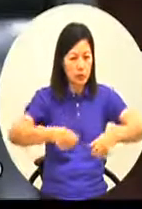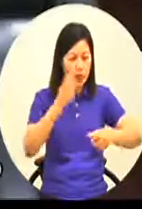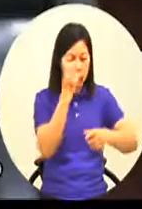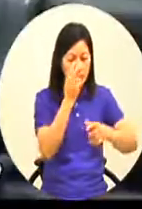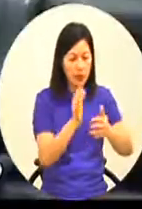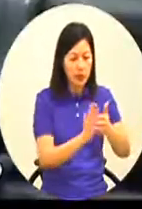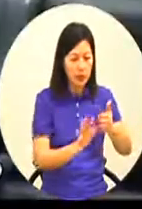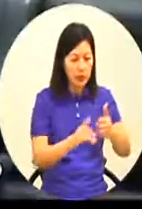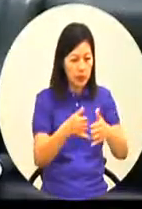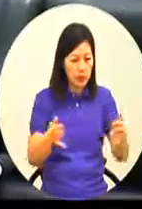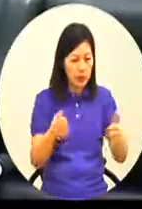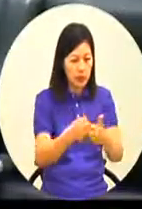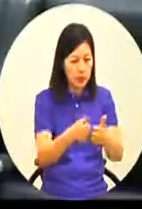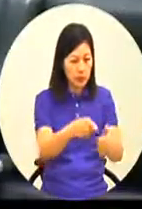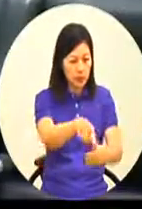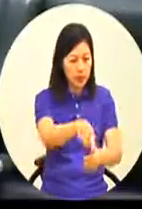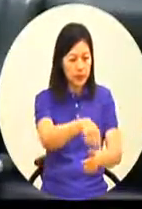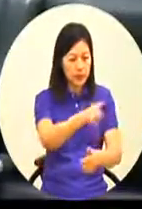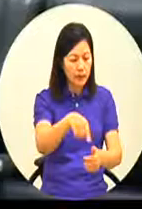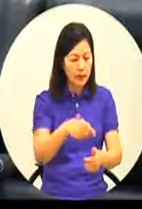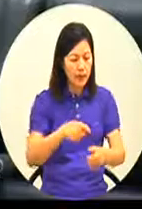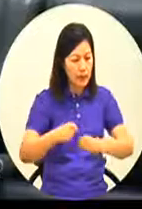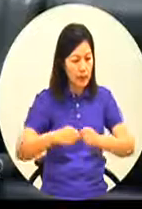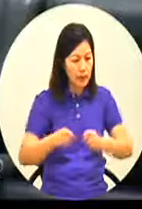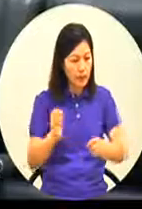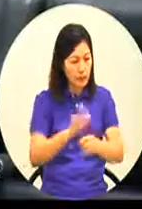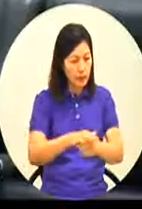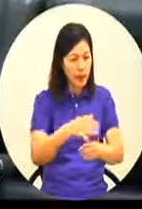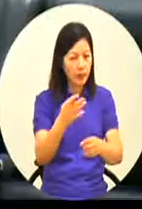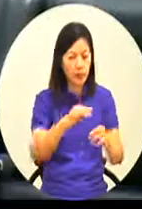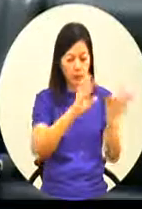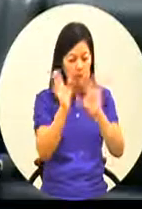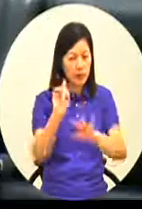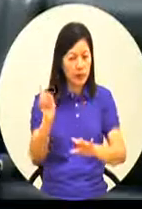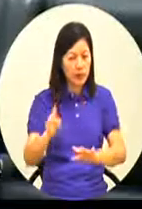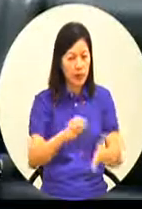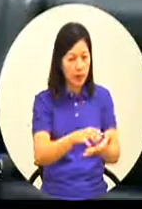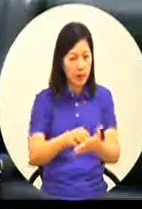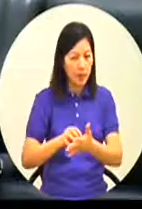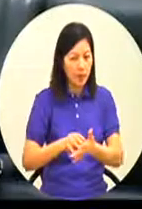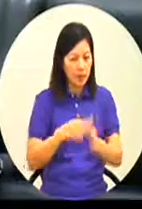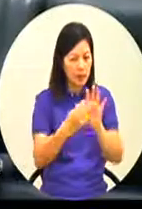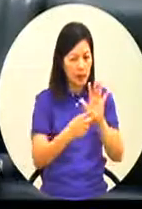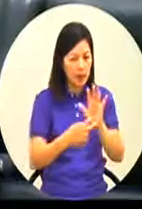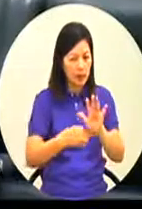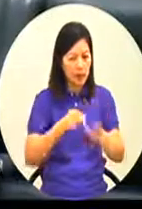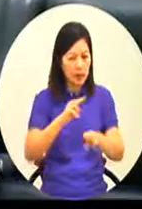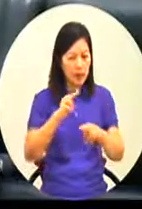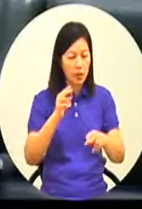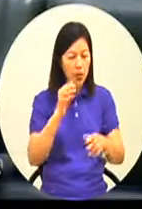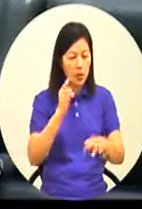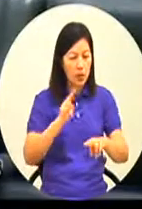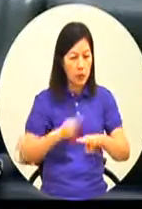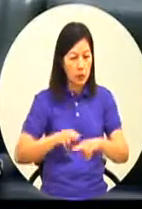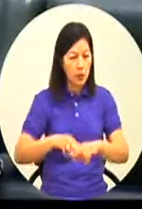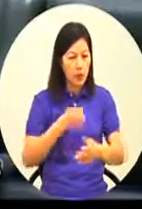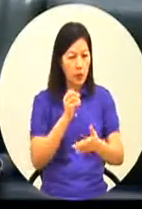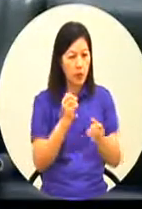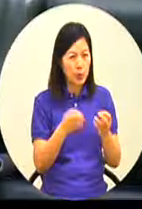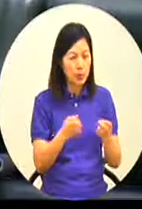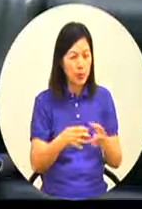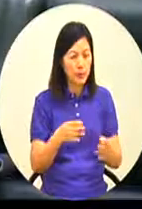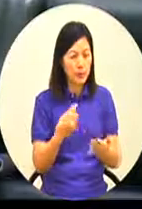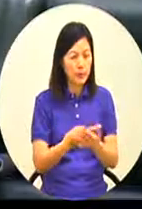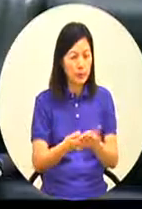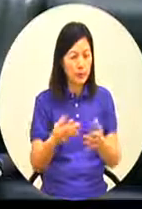解这些相关的这些计划跟补助。那我们会不会办理什么样的说明会？那用什么方式来补助？那第三